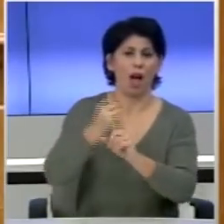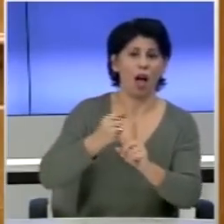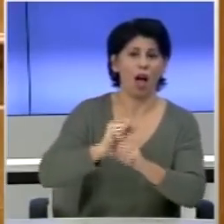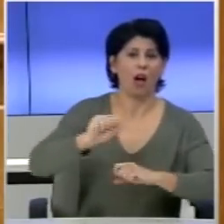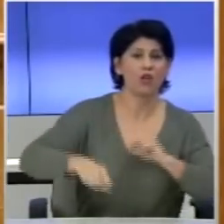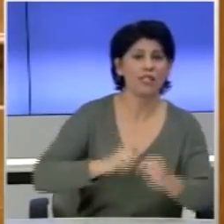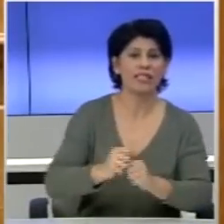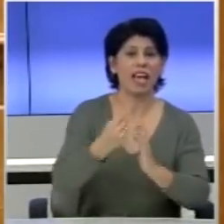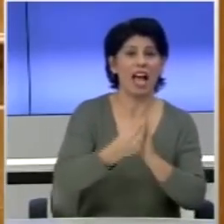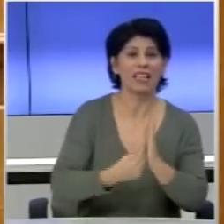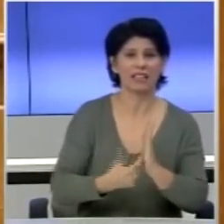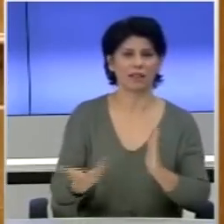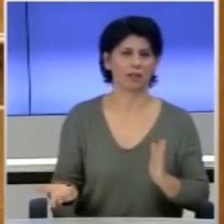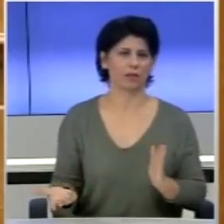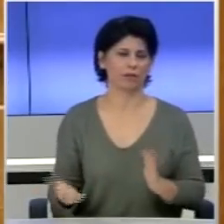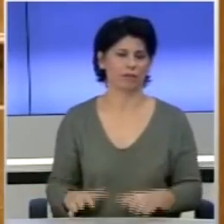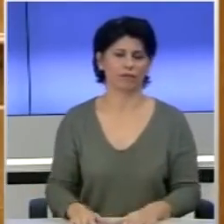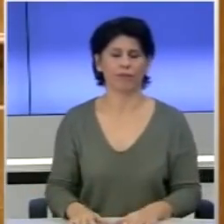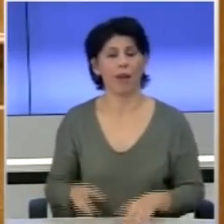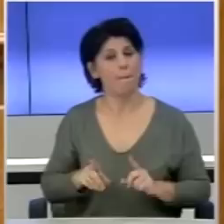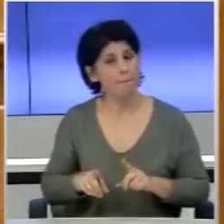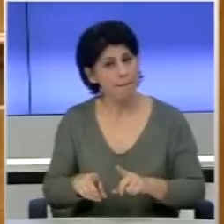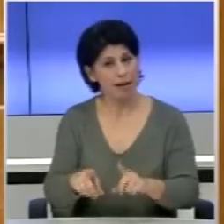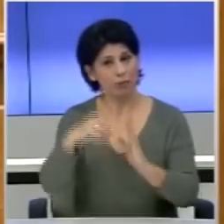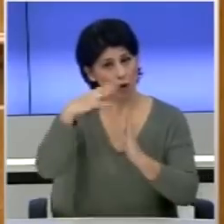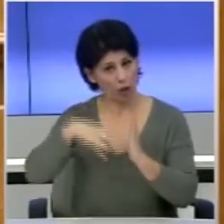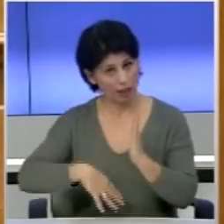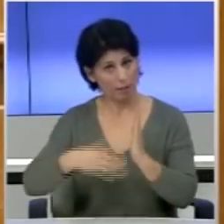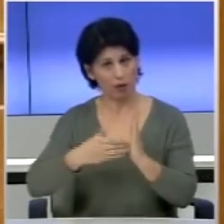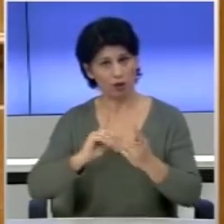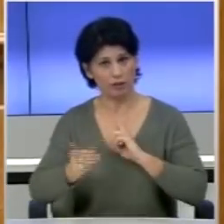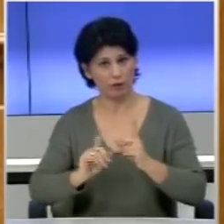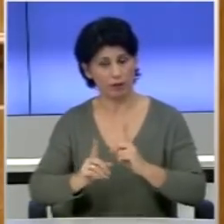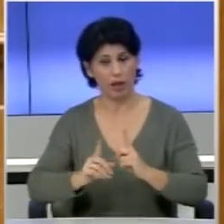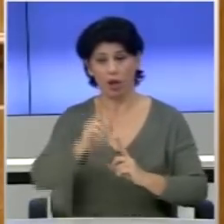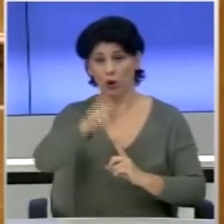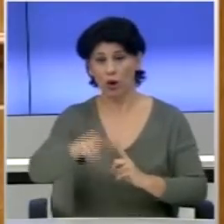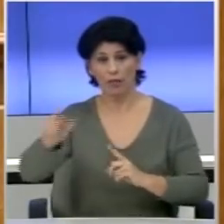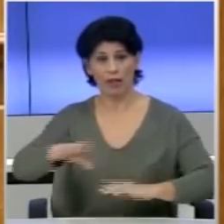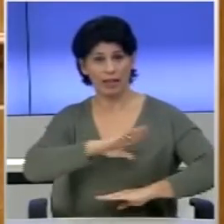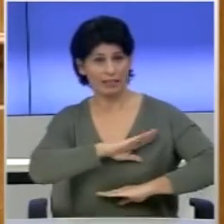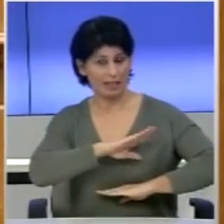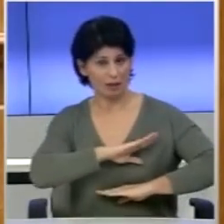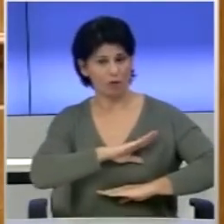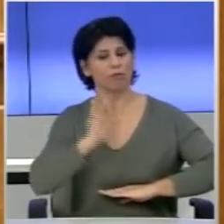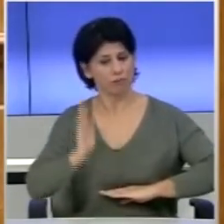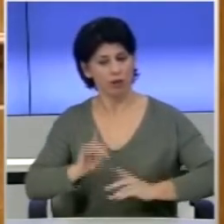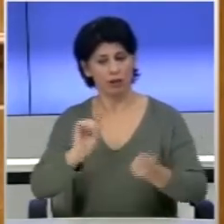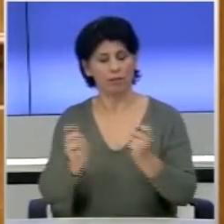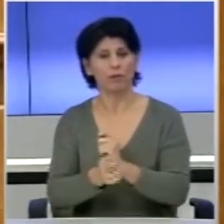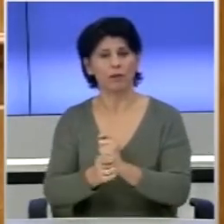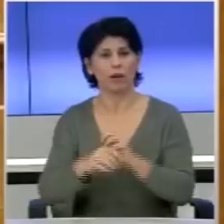και ιδανικά. Παράλληλα, σύμφωνα με το κείμενο της συμφωνίας, κάθε στρατόπεδο δύναται να μετατραπεί